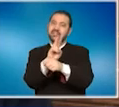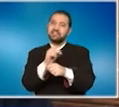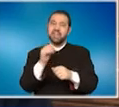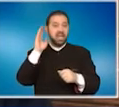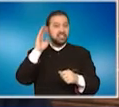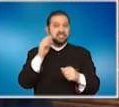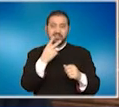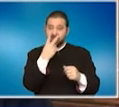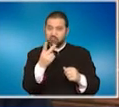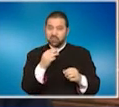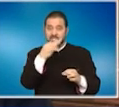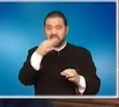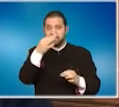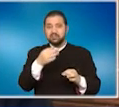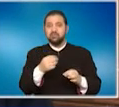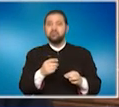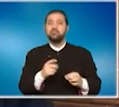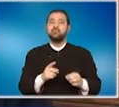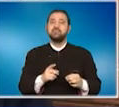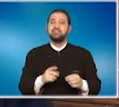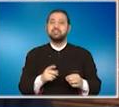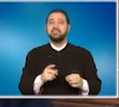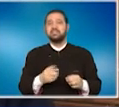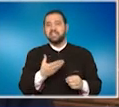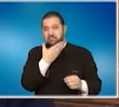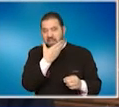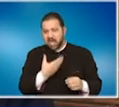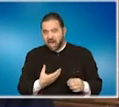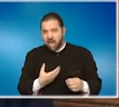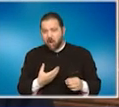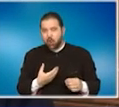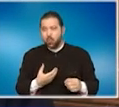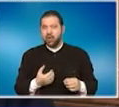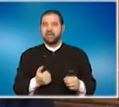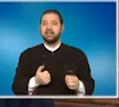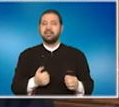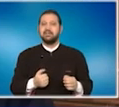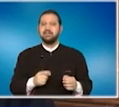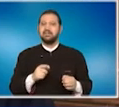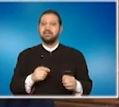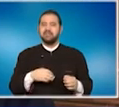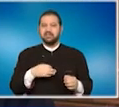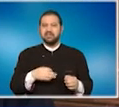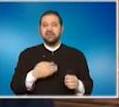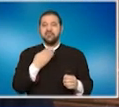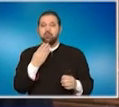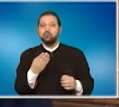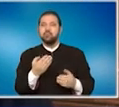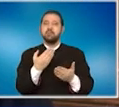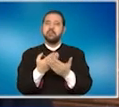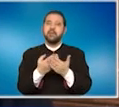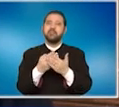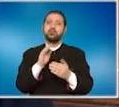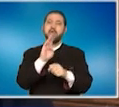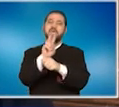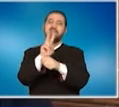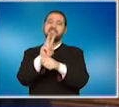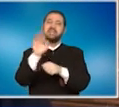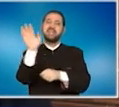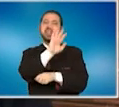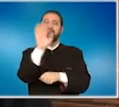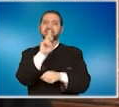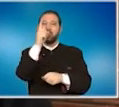Ulii ca pe un răspuns. E o minune. Să face public? Nu se face public. Dumnezeu e discret și dă răspunsuri discrete